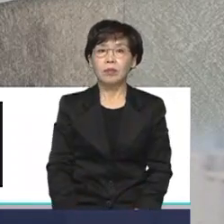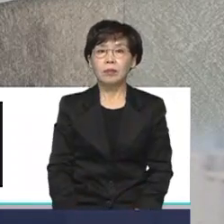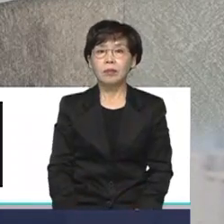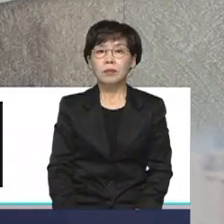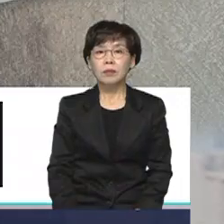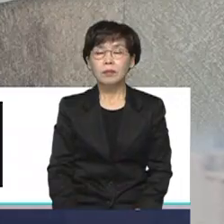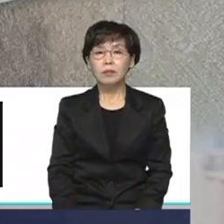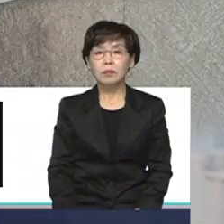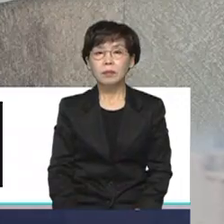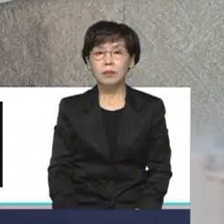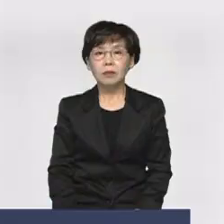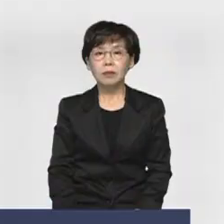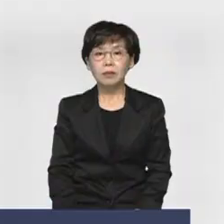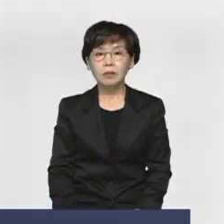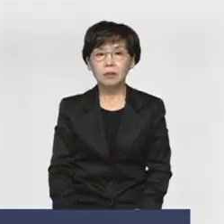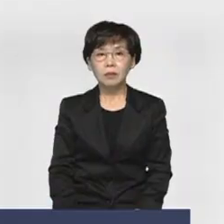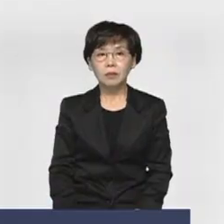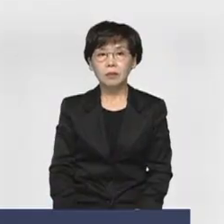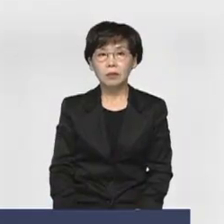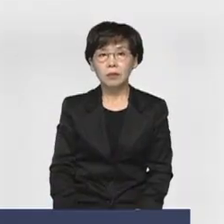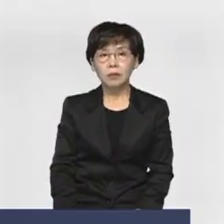기자입니다.